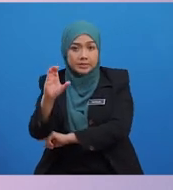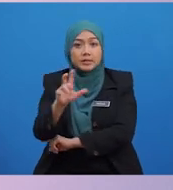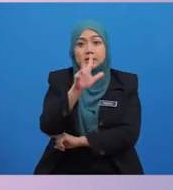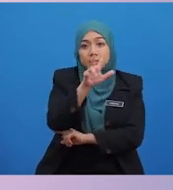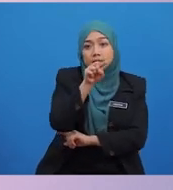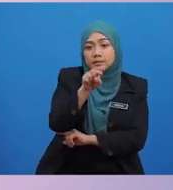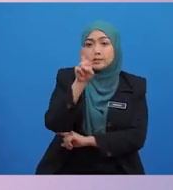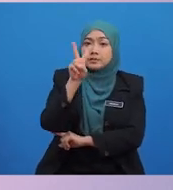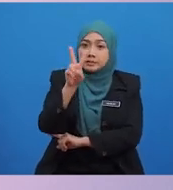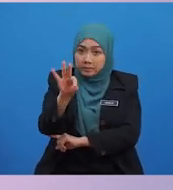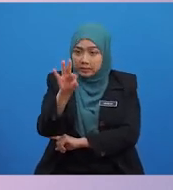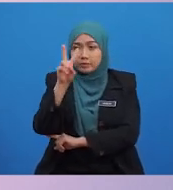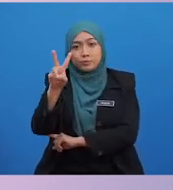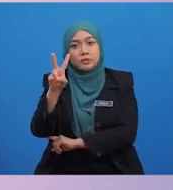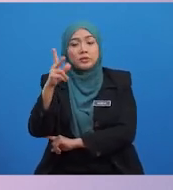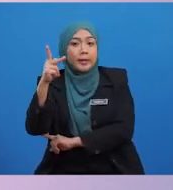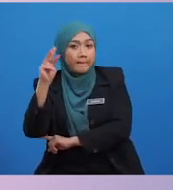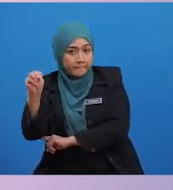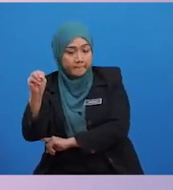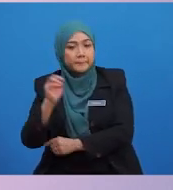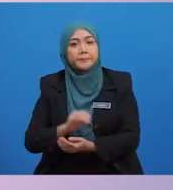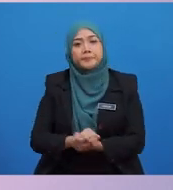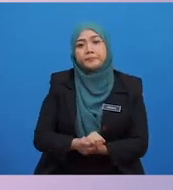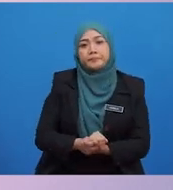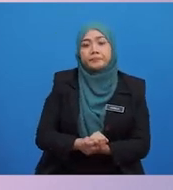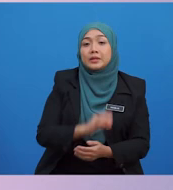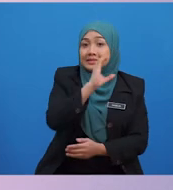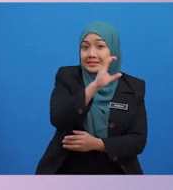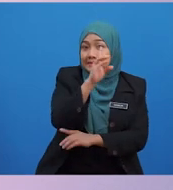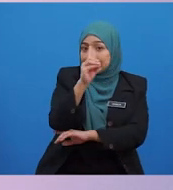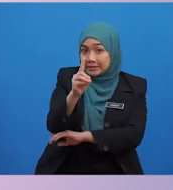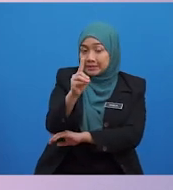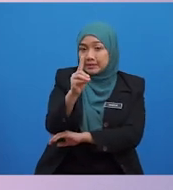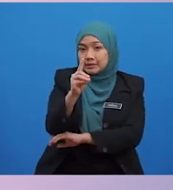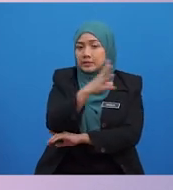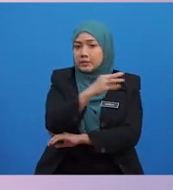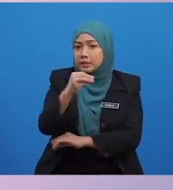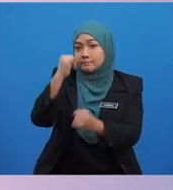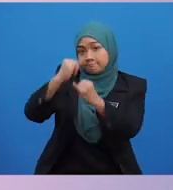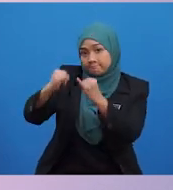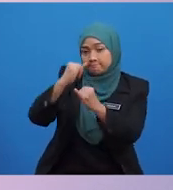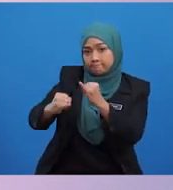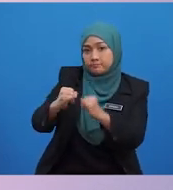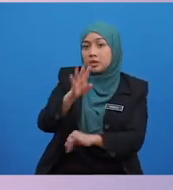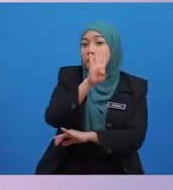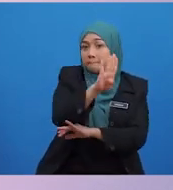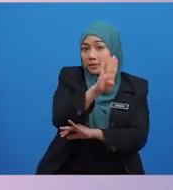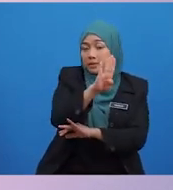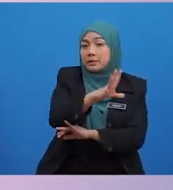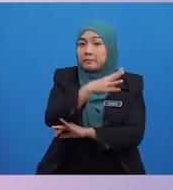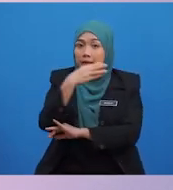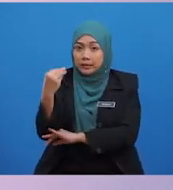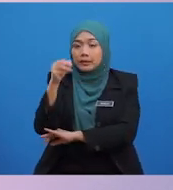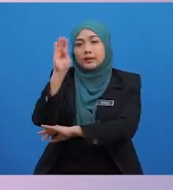seterusnya dari si kedai dan akhir sekali dari di kembali ke make jumlah